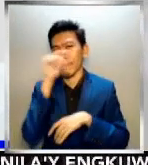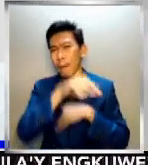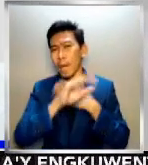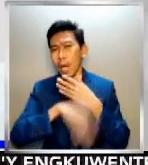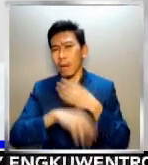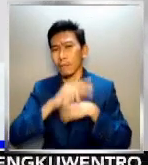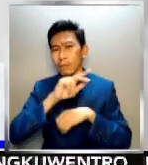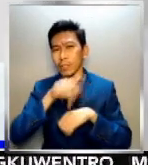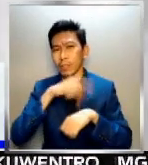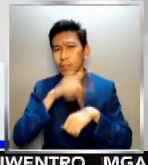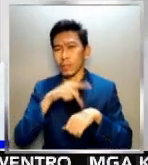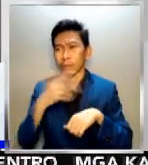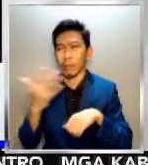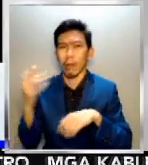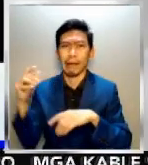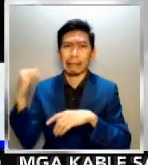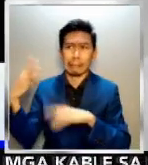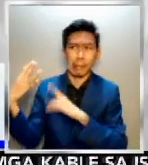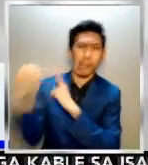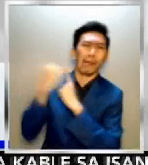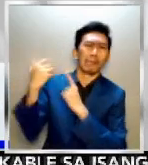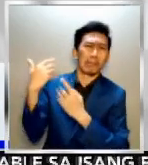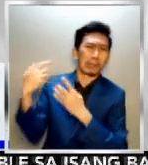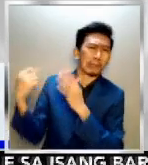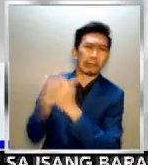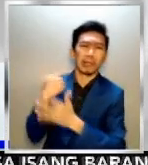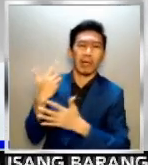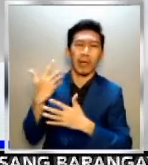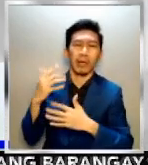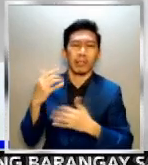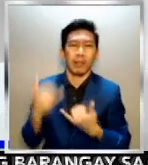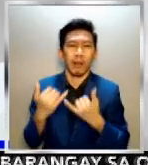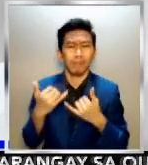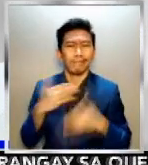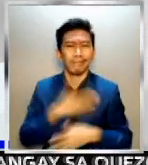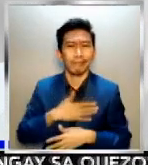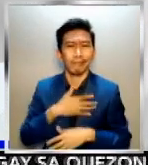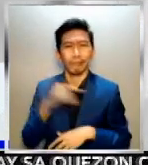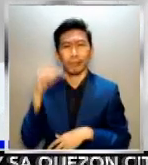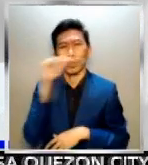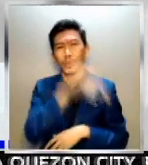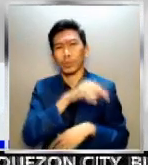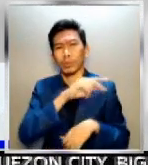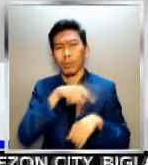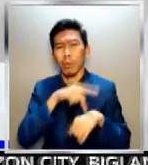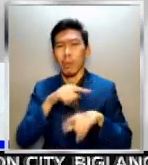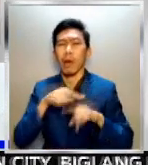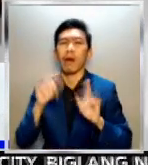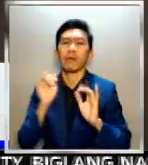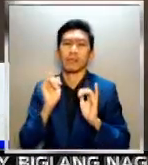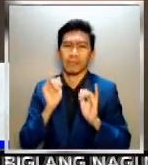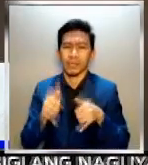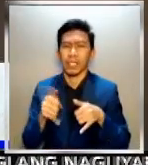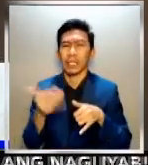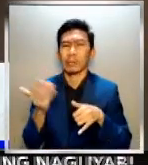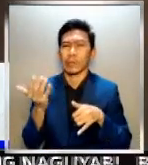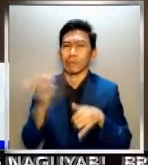nang umuwi ni Rose sa Pilipinas pero nais din niyang makakuha ng hustisya. Tuluhan niyo po ako